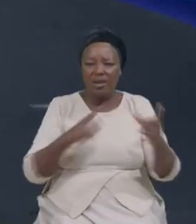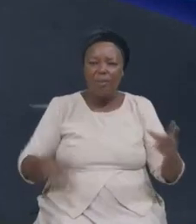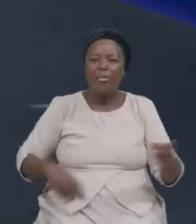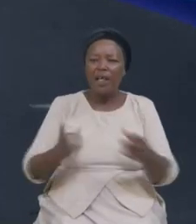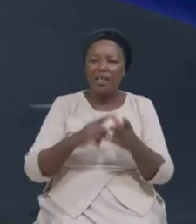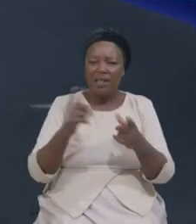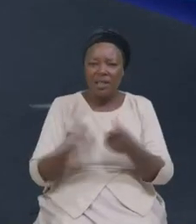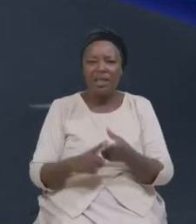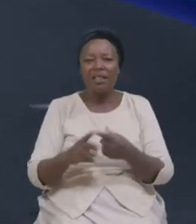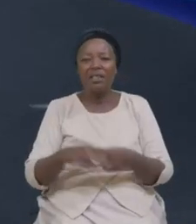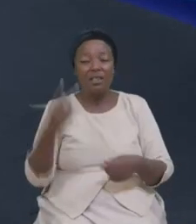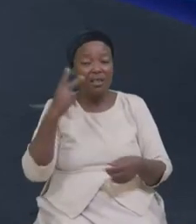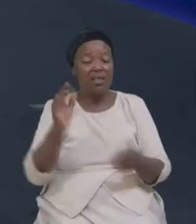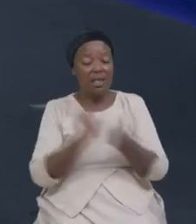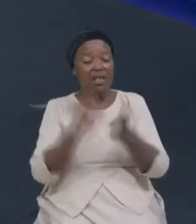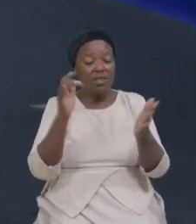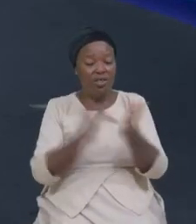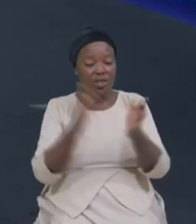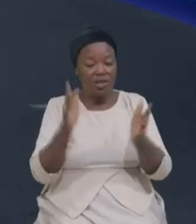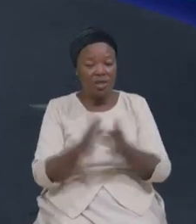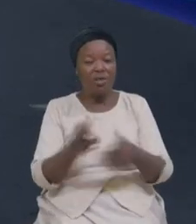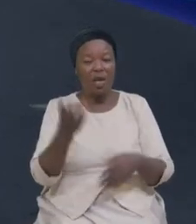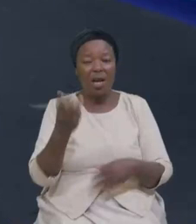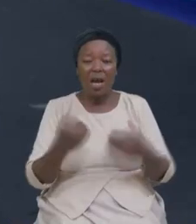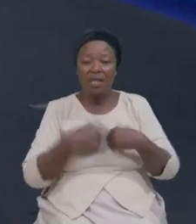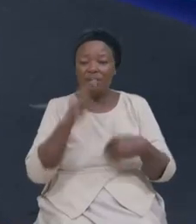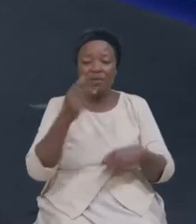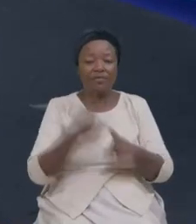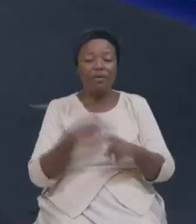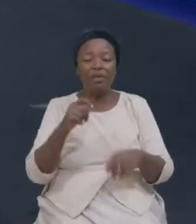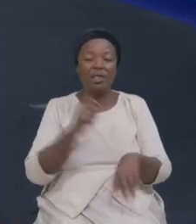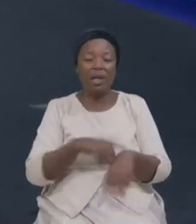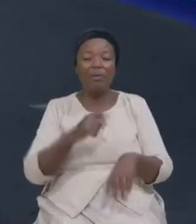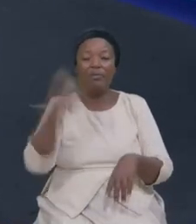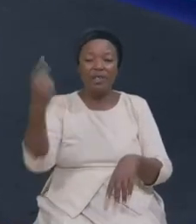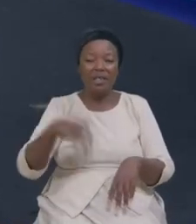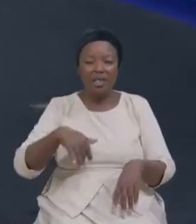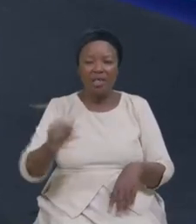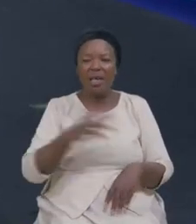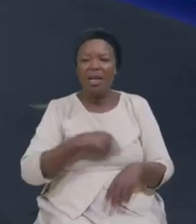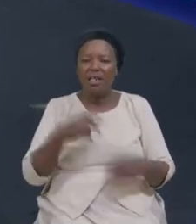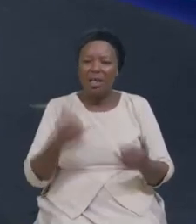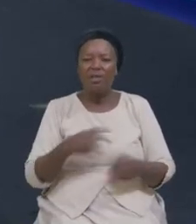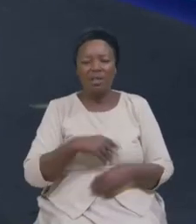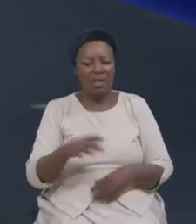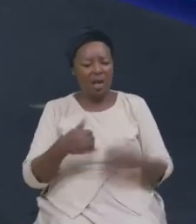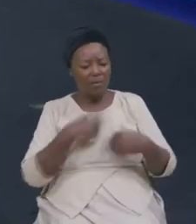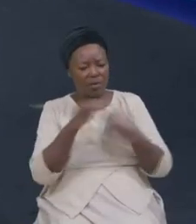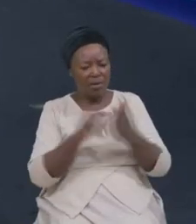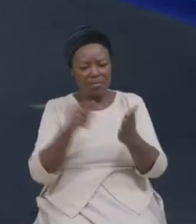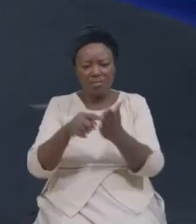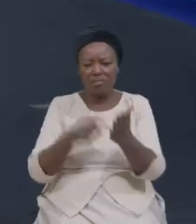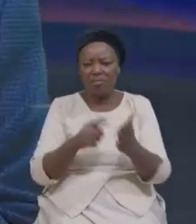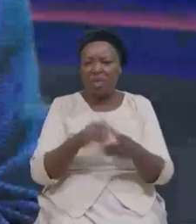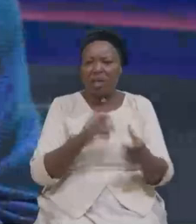toute l'éternité. Il était à la création. Et il a été avec Israël. Il a fait toutes ces grandes choses. Où est Dieu? Dieu est